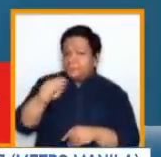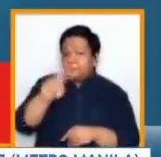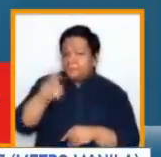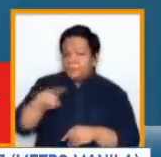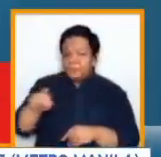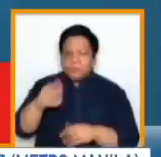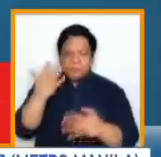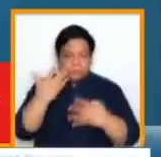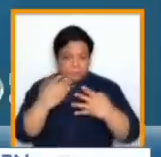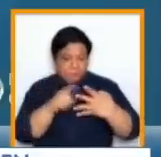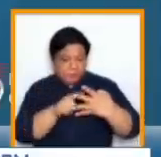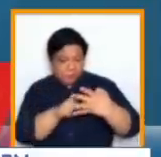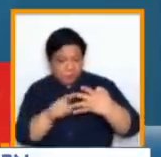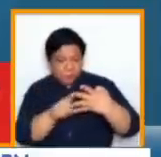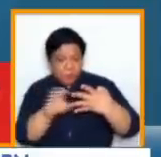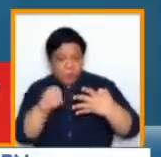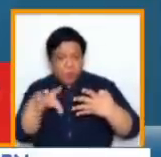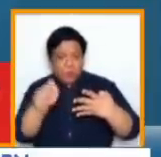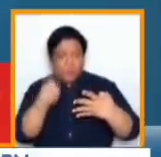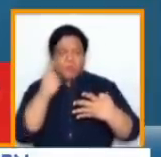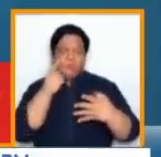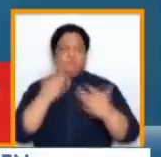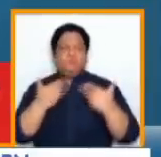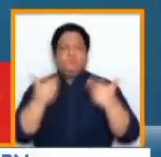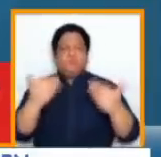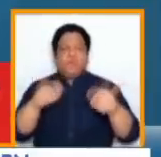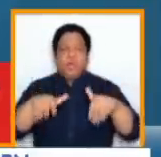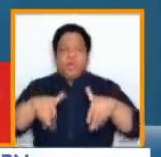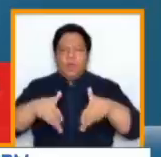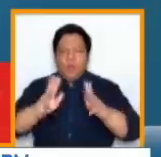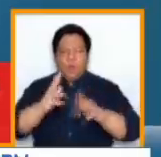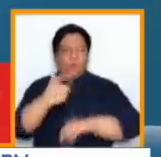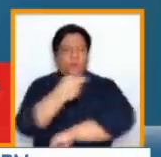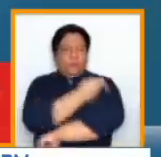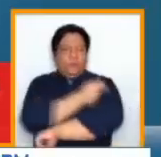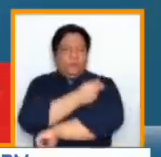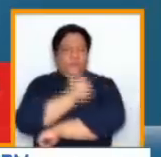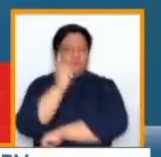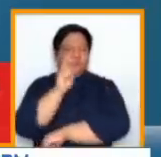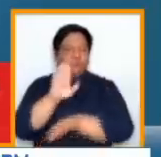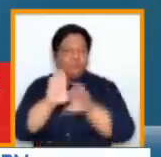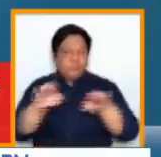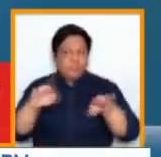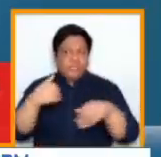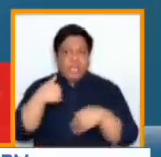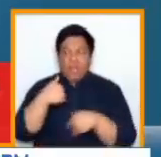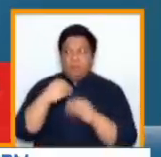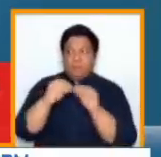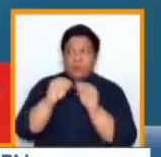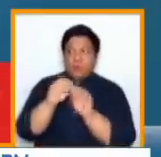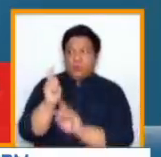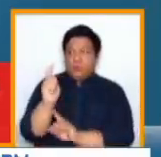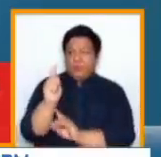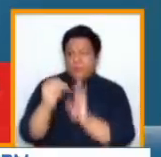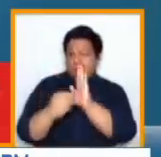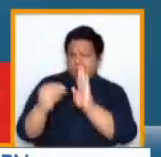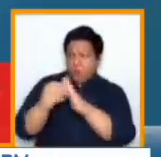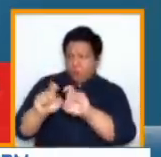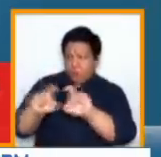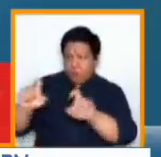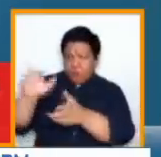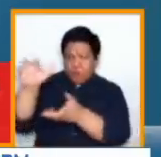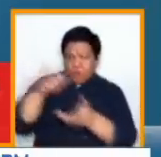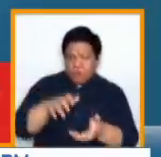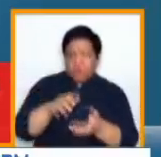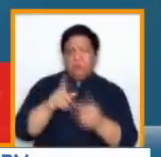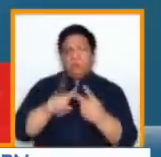the mid of October, may additional pa tayo ng 20 million na darating plus yung 23 million. Kayang-kaya na po natin vaccinate natin yung ano yung